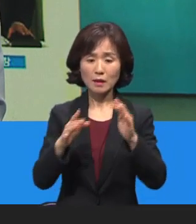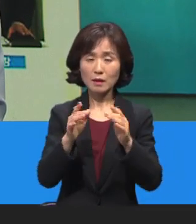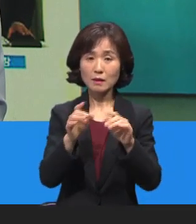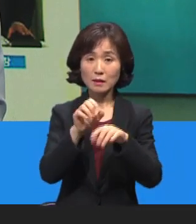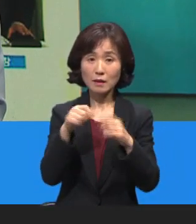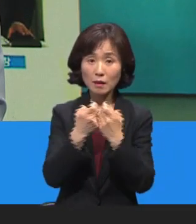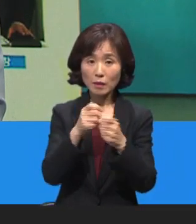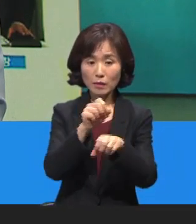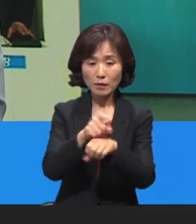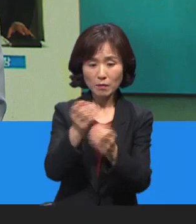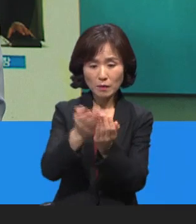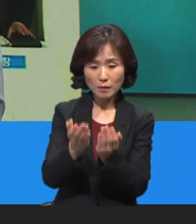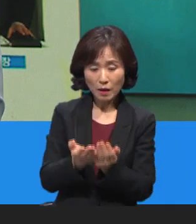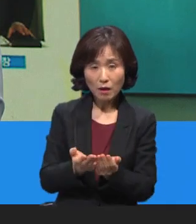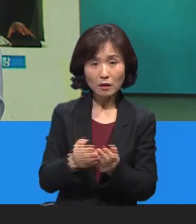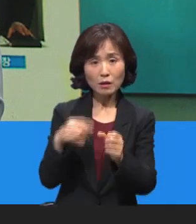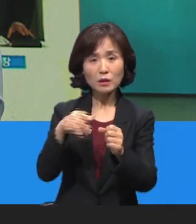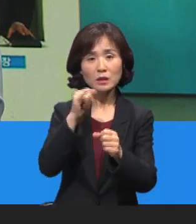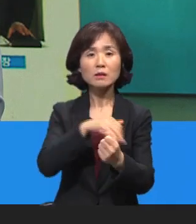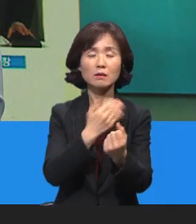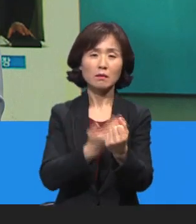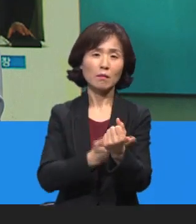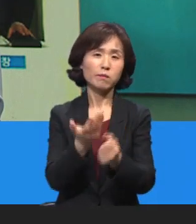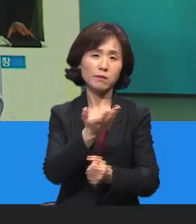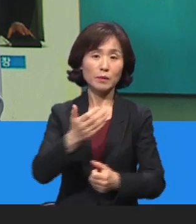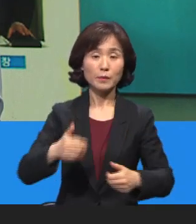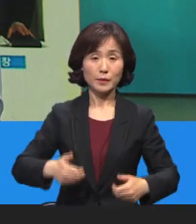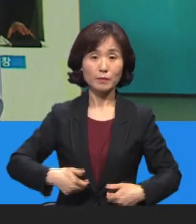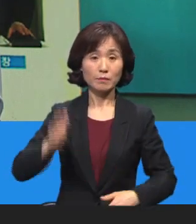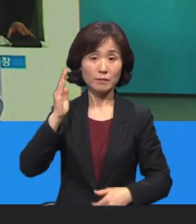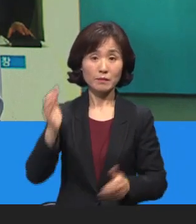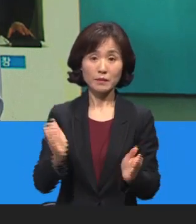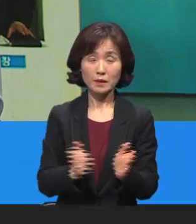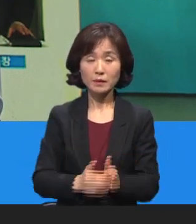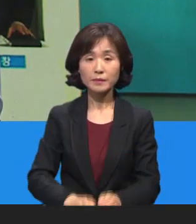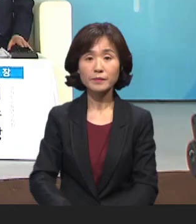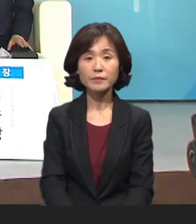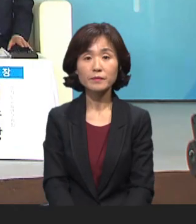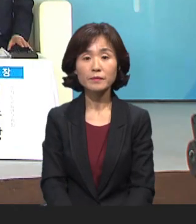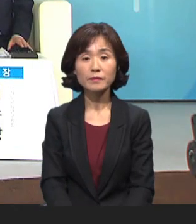있는 능력을 길러야 한다고 강조했습니다. 금창호 기자입니다.